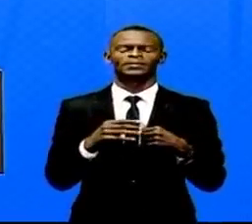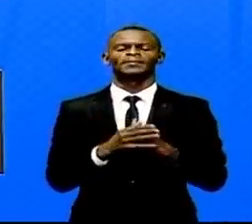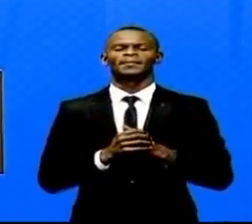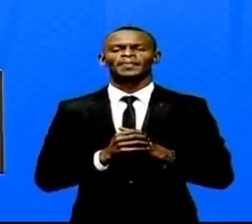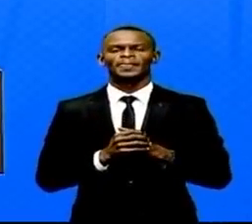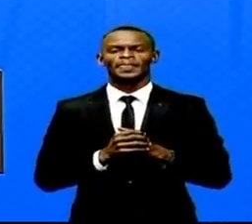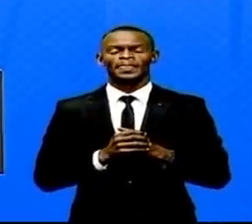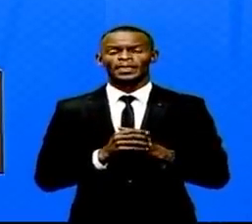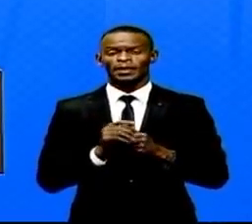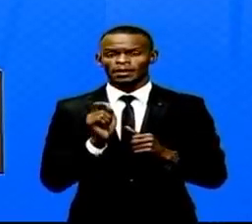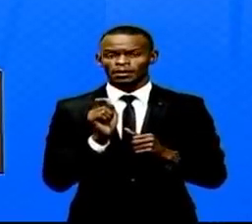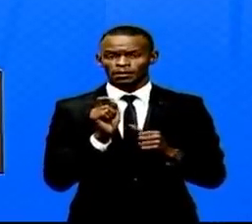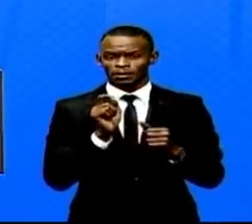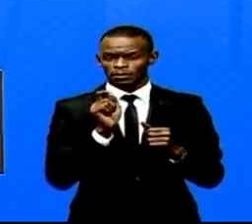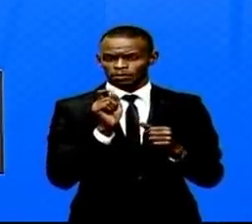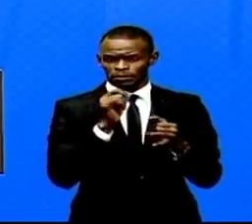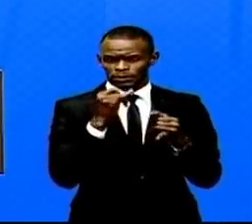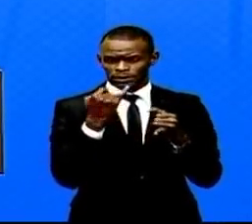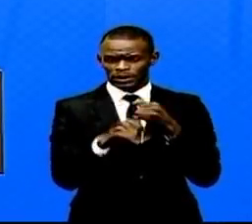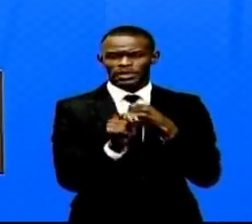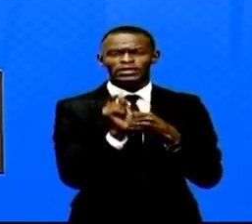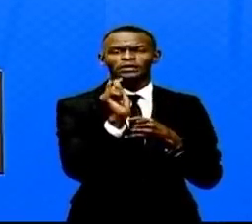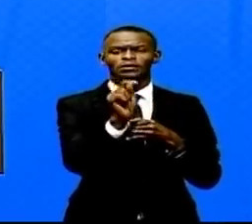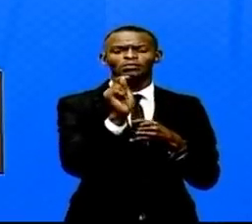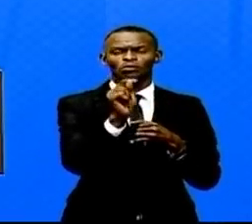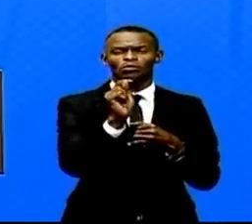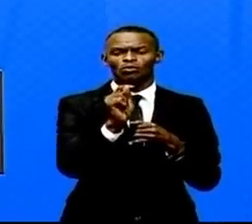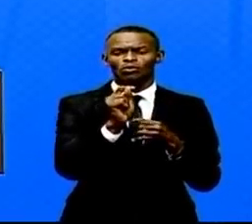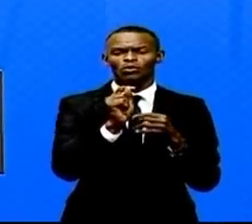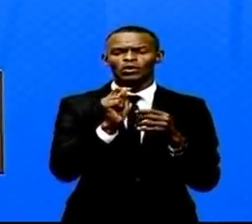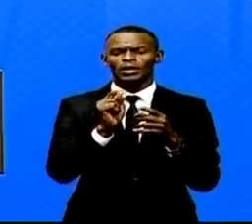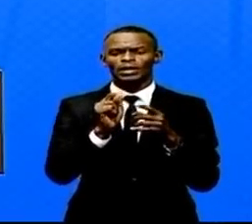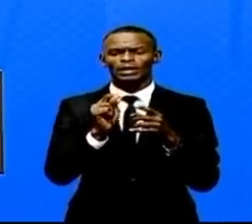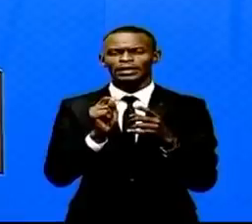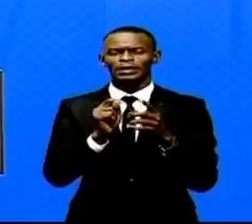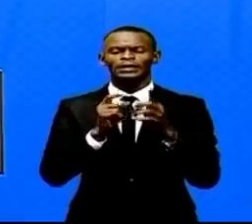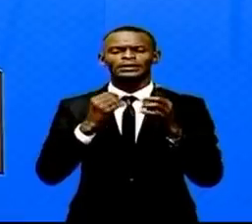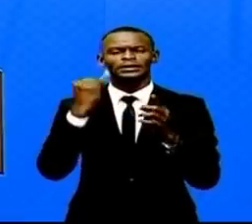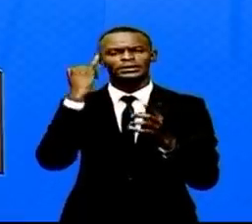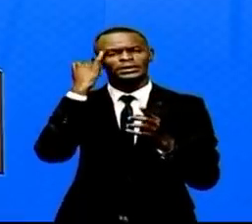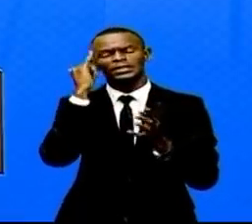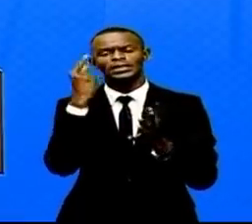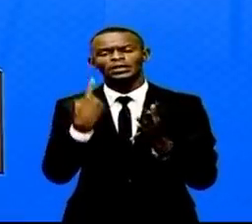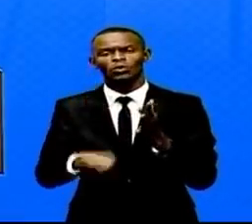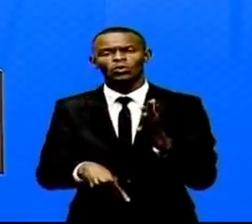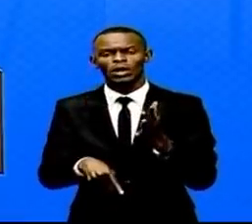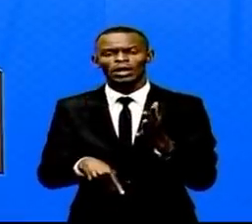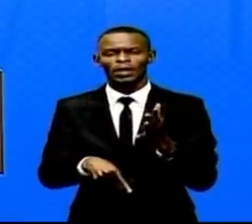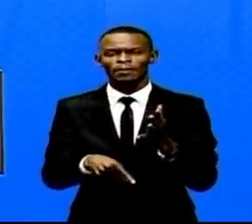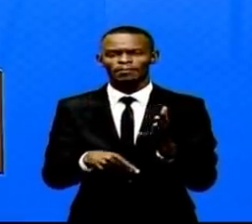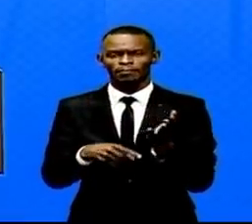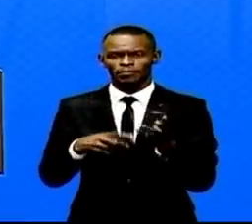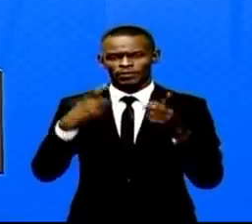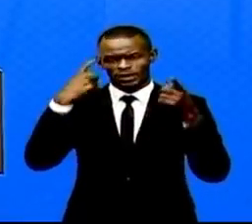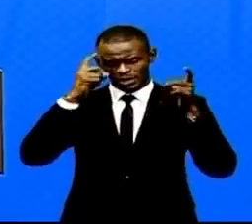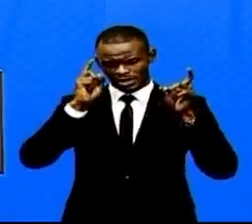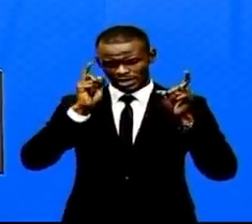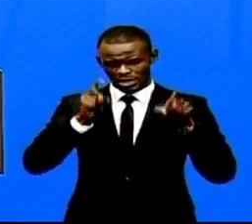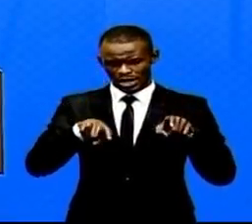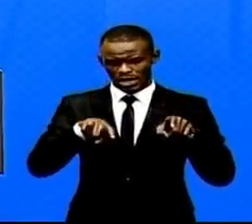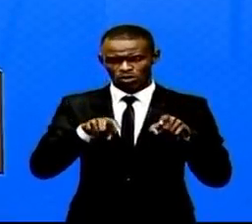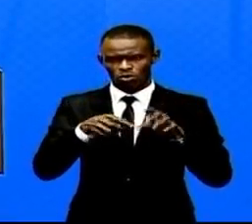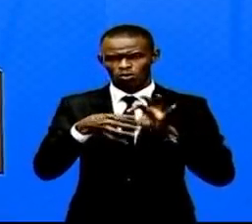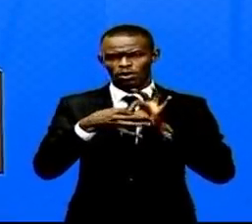Les derniers points portés sur la résiliation d'un accord de partenariat public-privé. Le ministre des